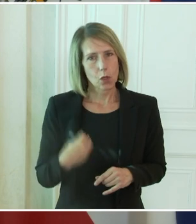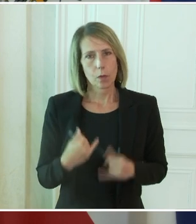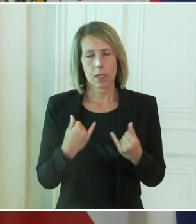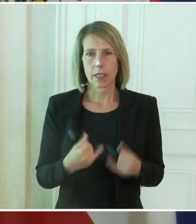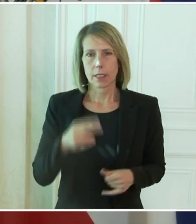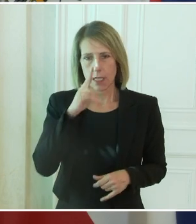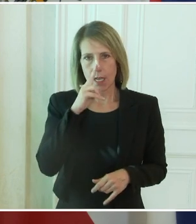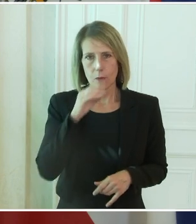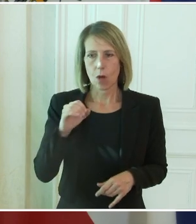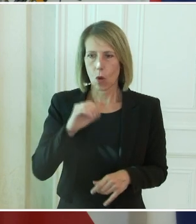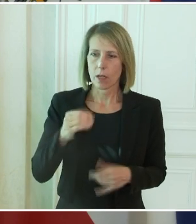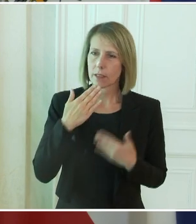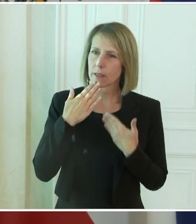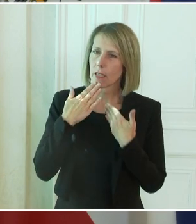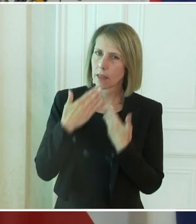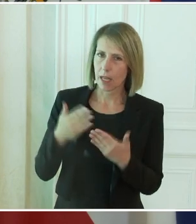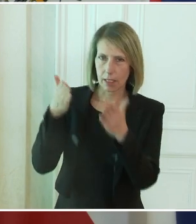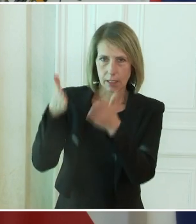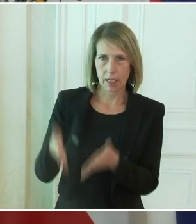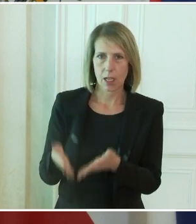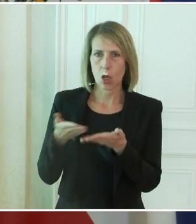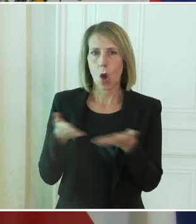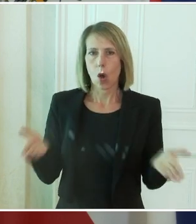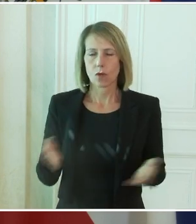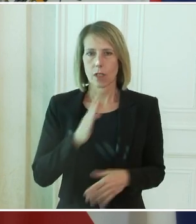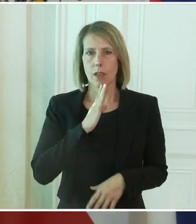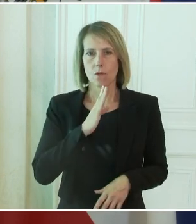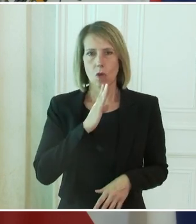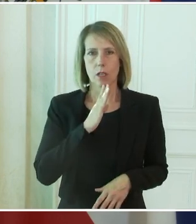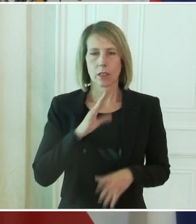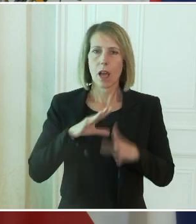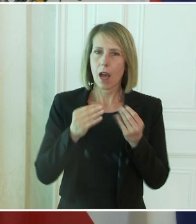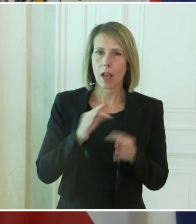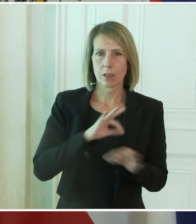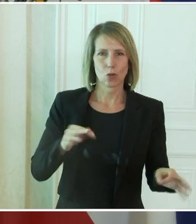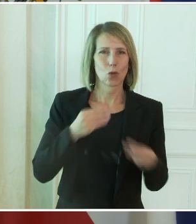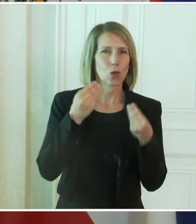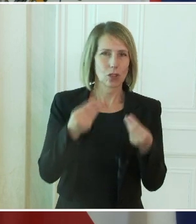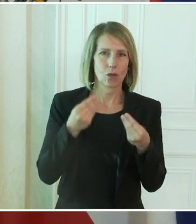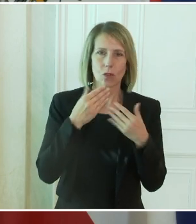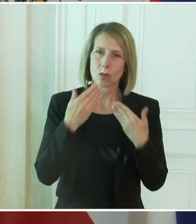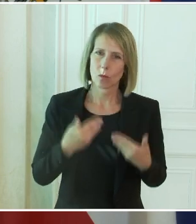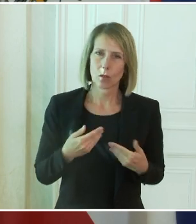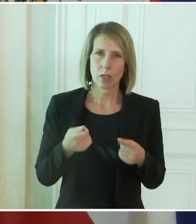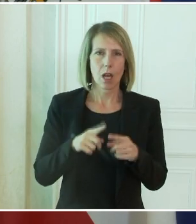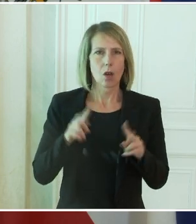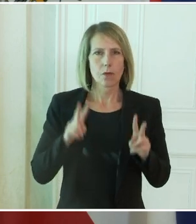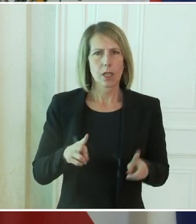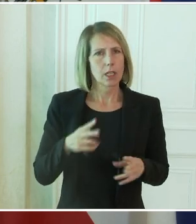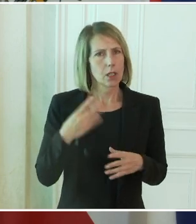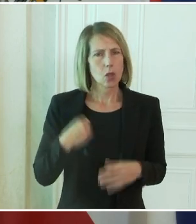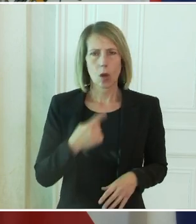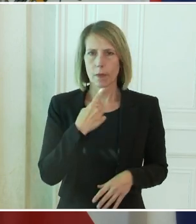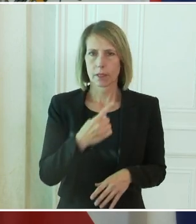lieber Oleksiy, danken für deine offenen Worte, dir alles Gute wünschen und auch explizit sagen,